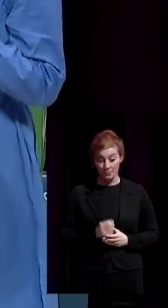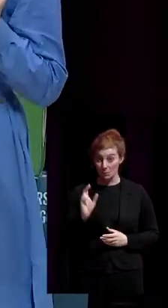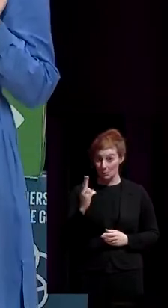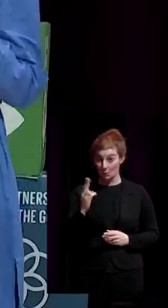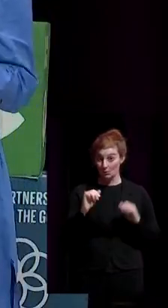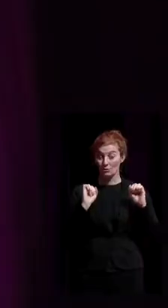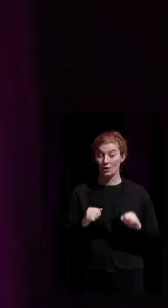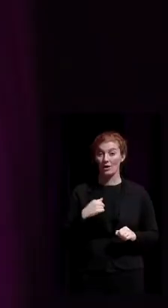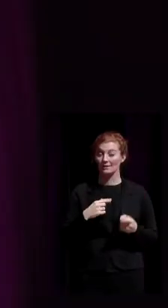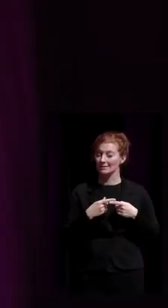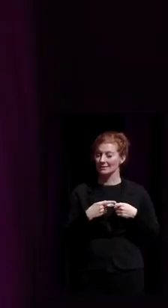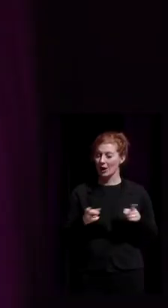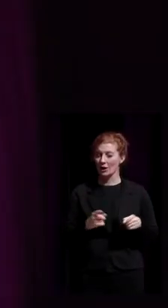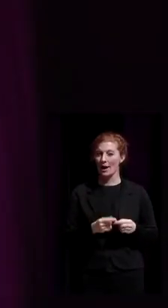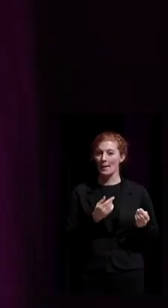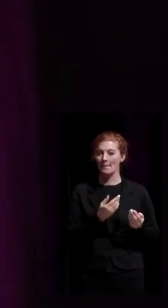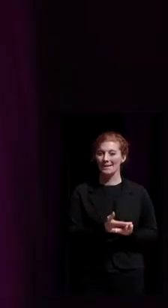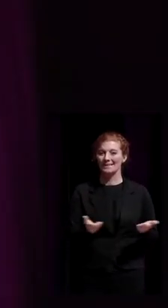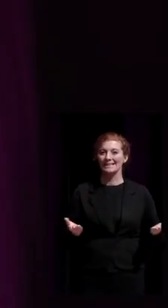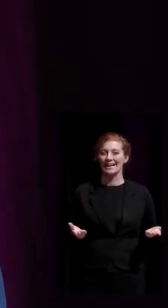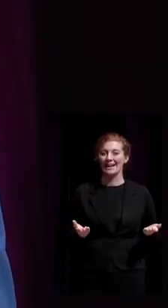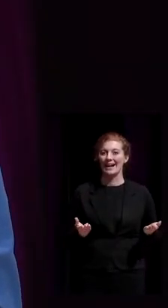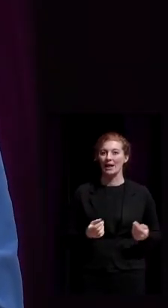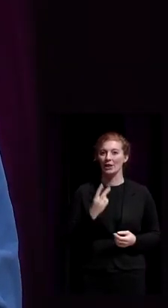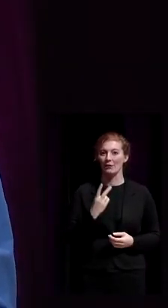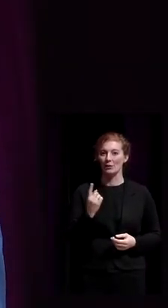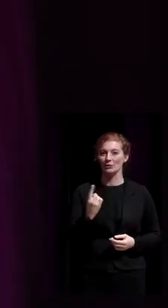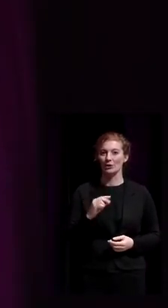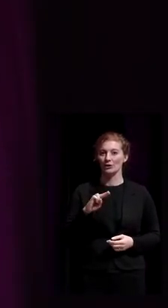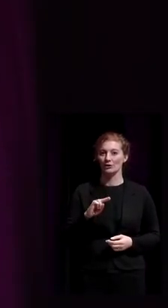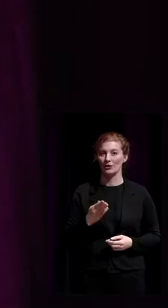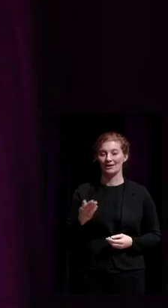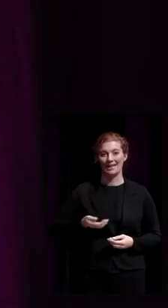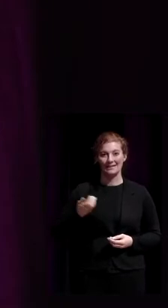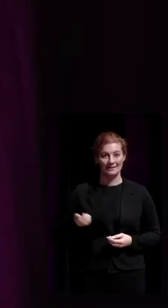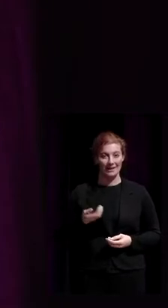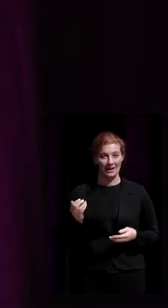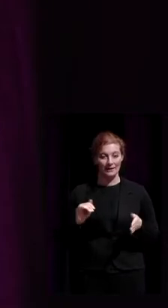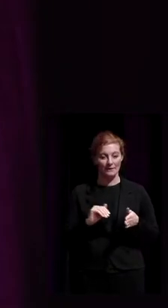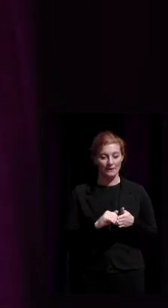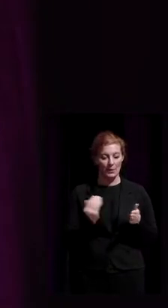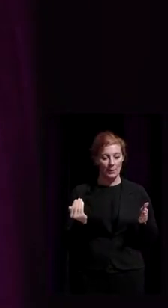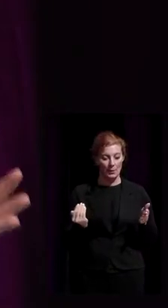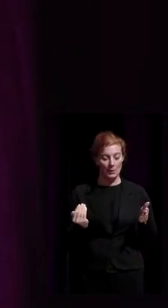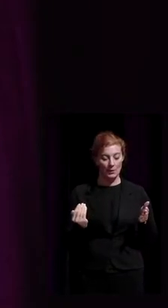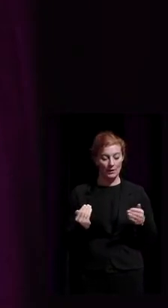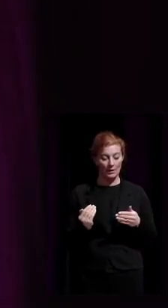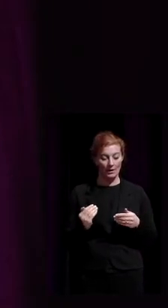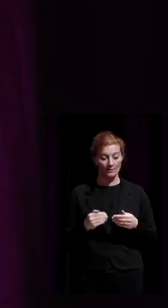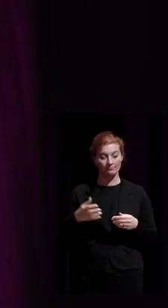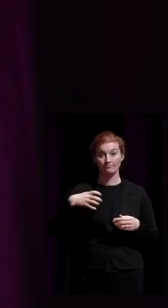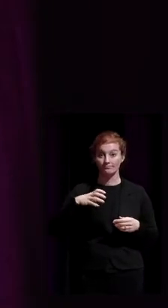jag alldeles strax presentera två stycken från som är